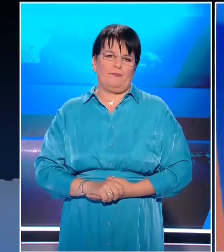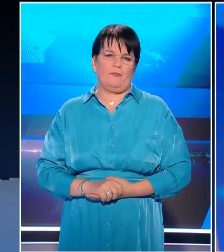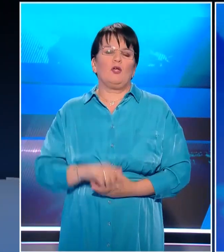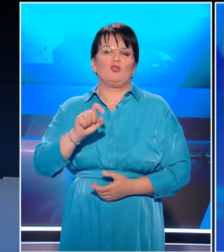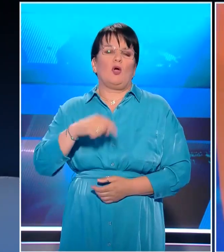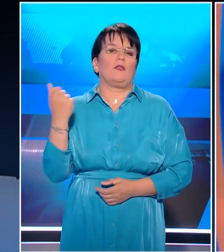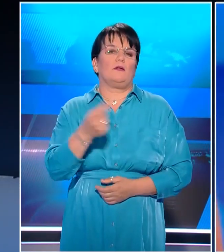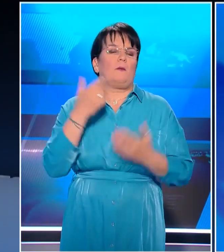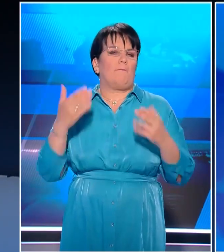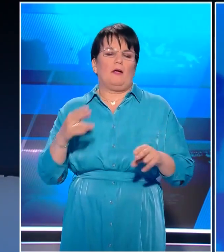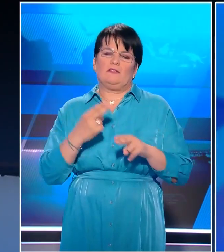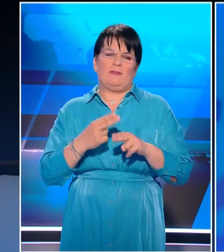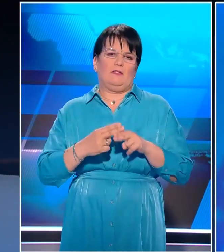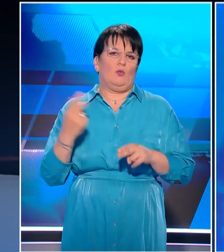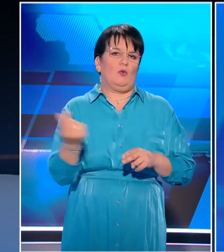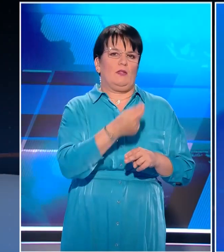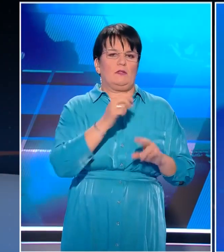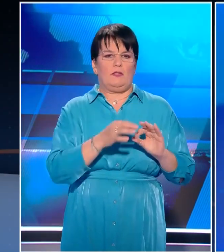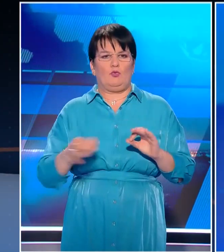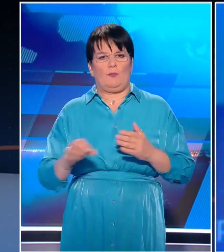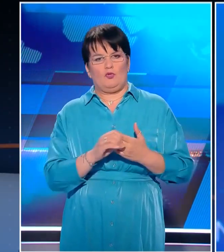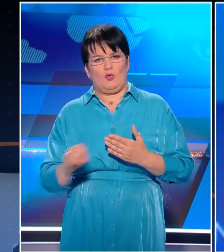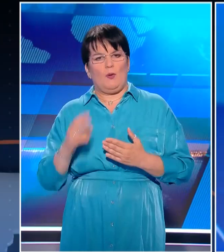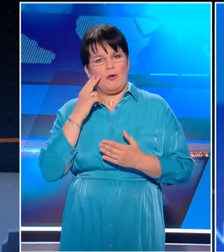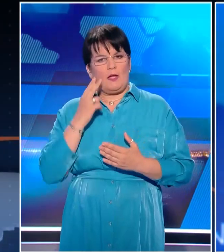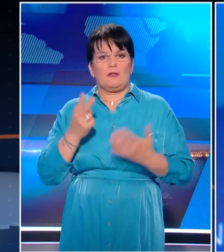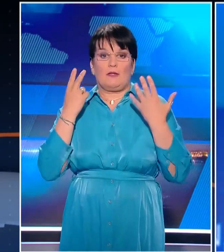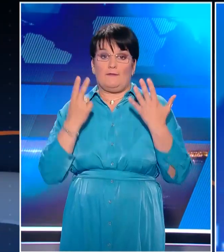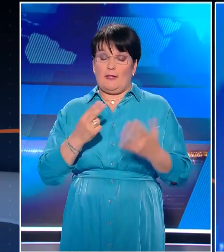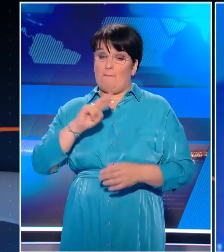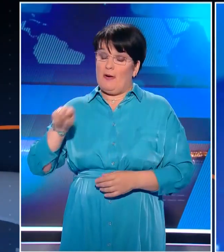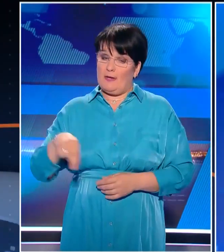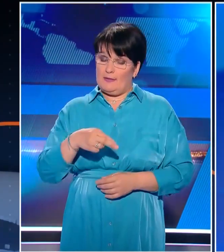το δελτίο μας ολοκληρώθηκε. Όλες οι ειδήσεις αναλυτικά στο κεντρικό